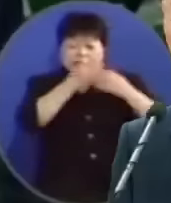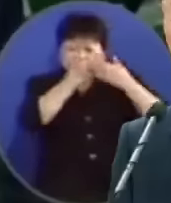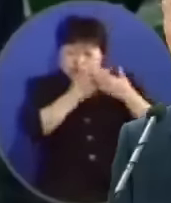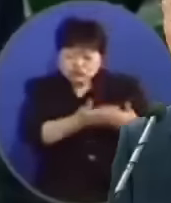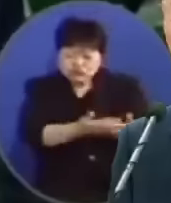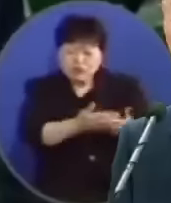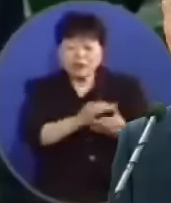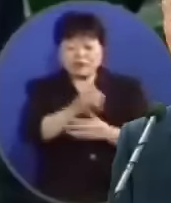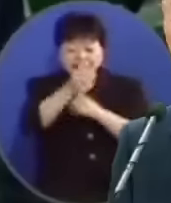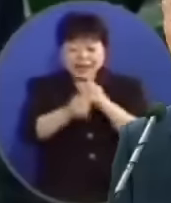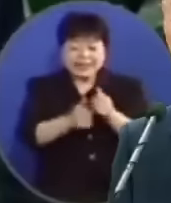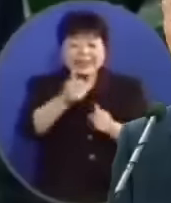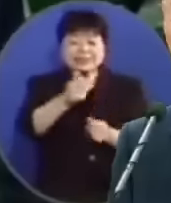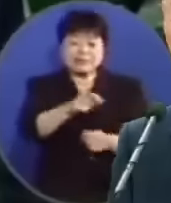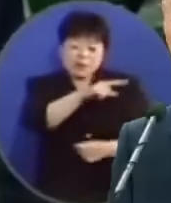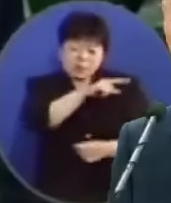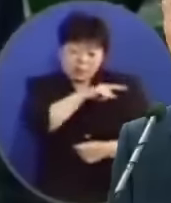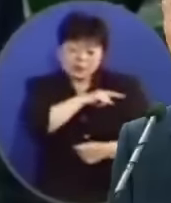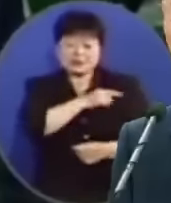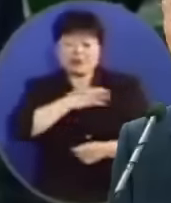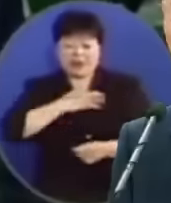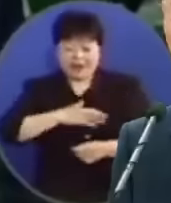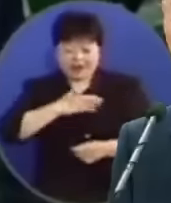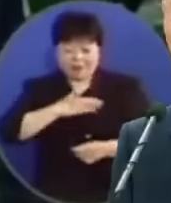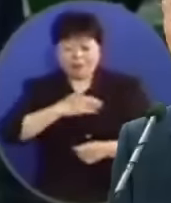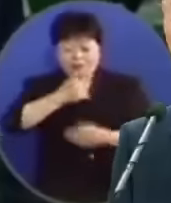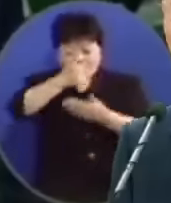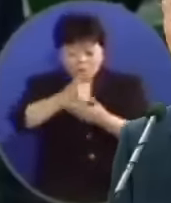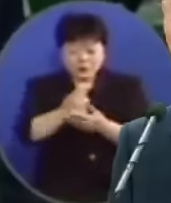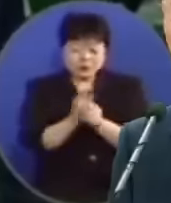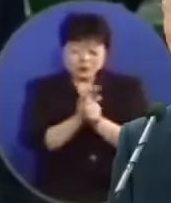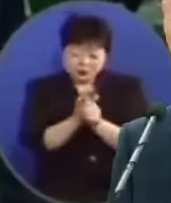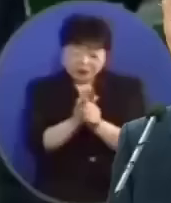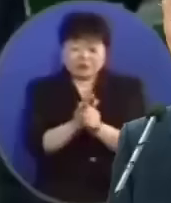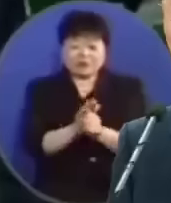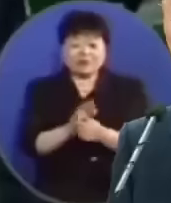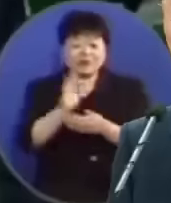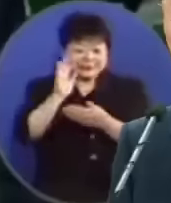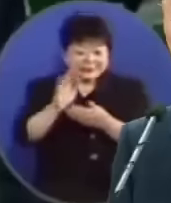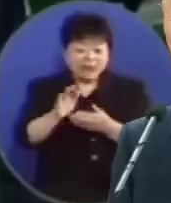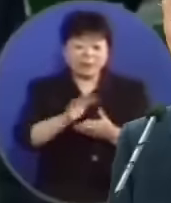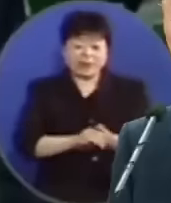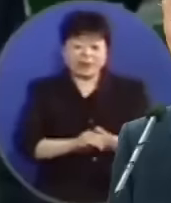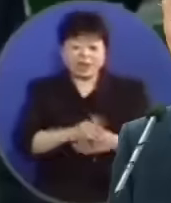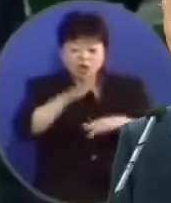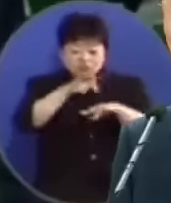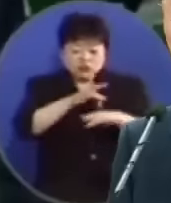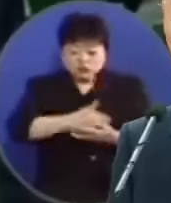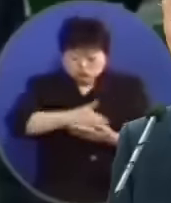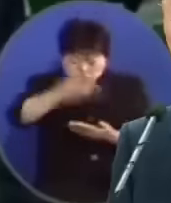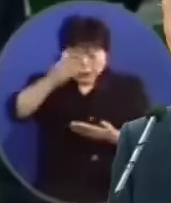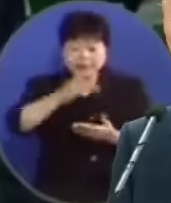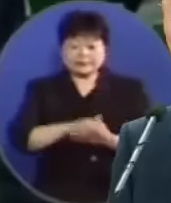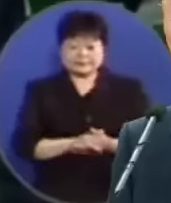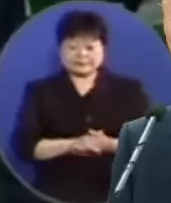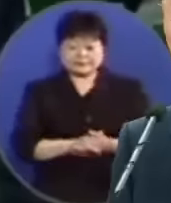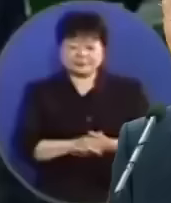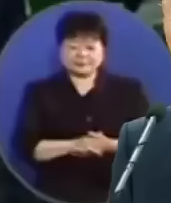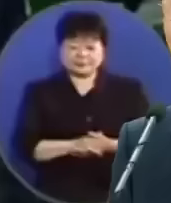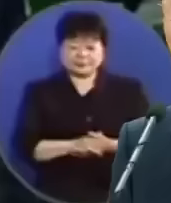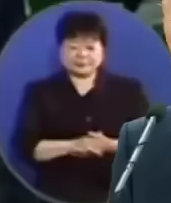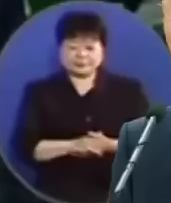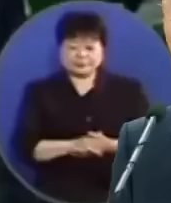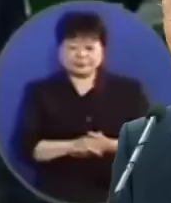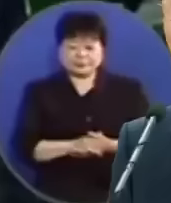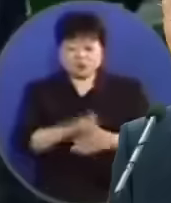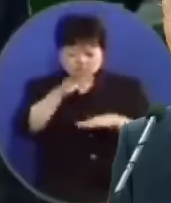것이 하나님을 먼저 알고 모시고 섬기고 그 다음으로는 귀신을 쫓아내라. 다른